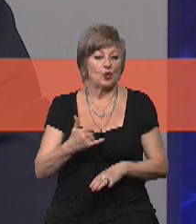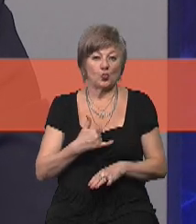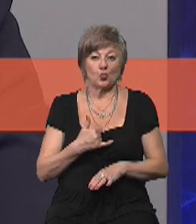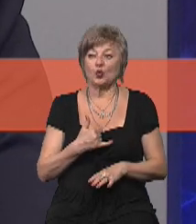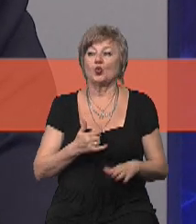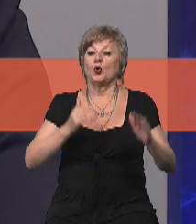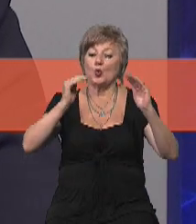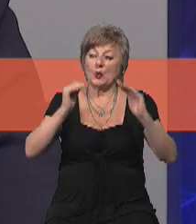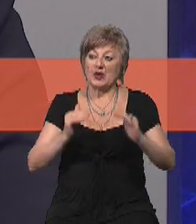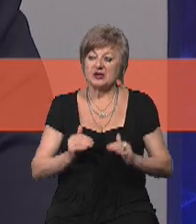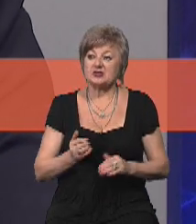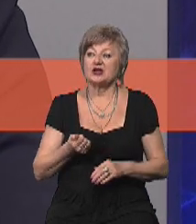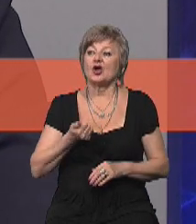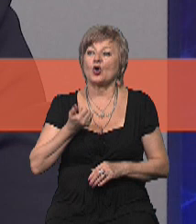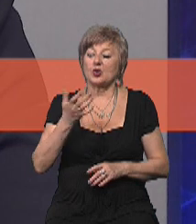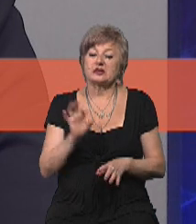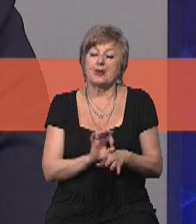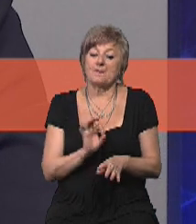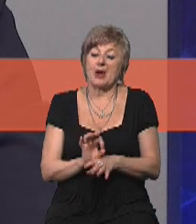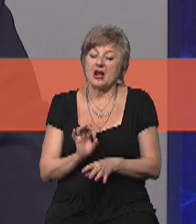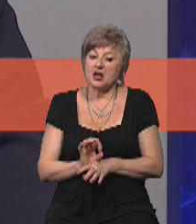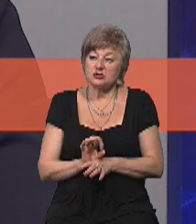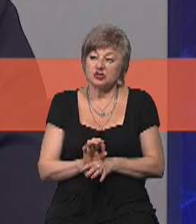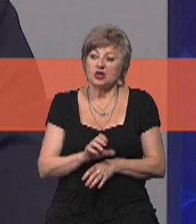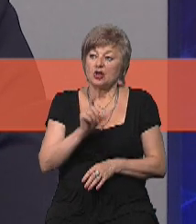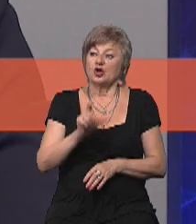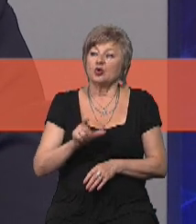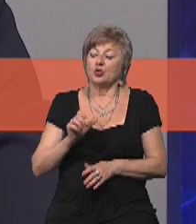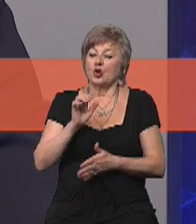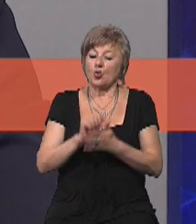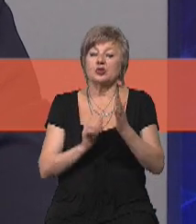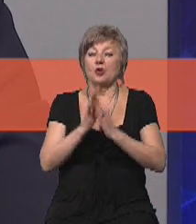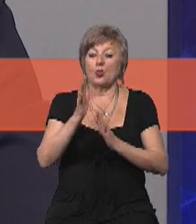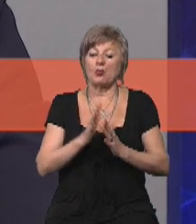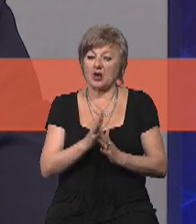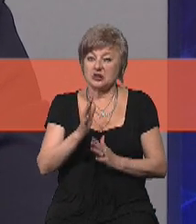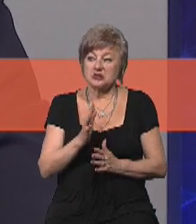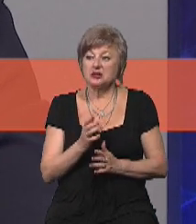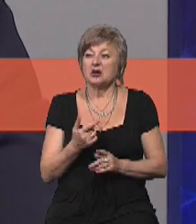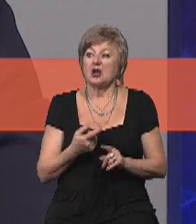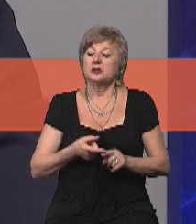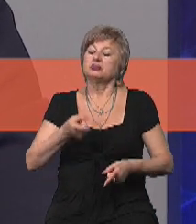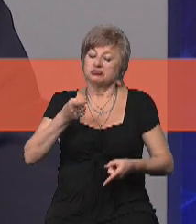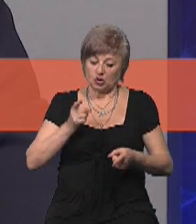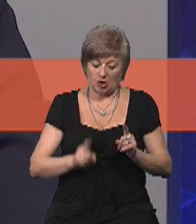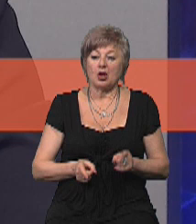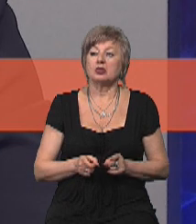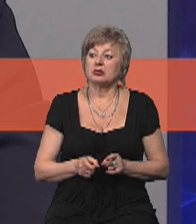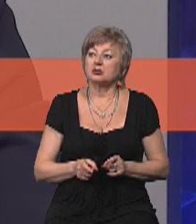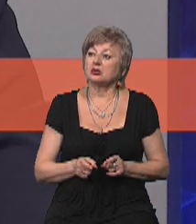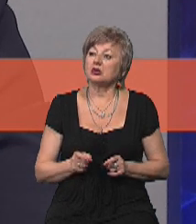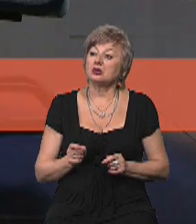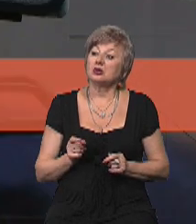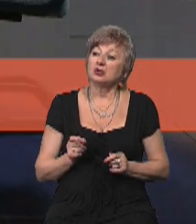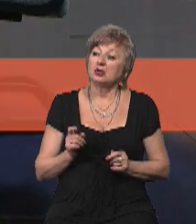значительной степени снизилось количество заболевших от амброзии пострадавших. Это есть реальные объективные данные. До